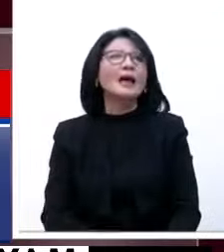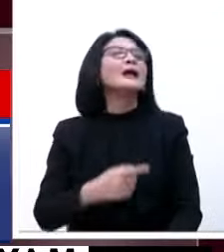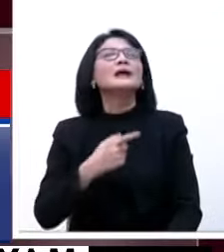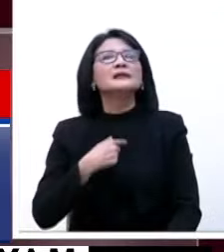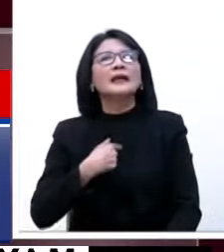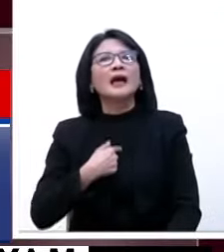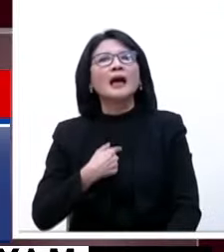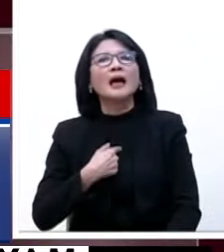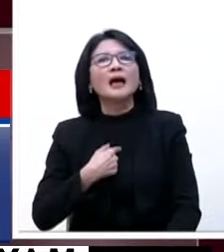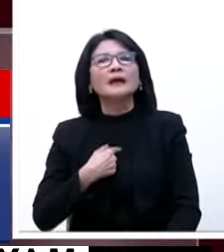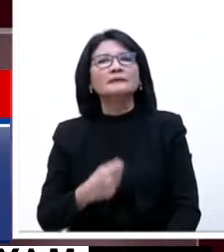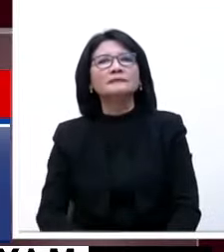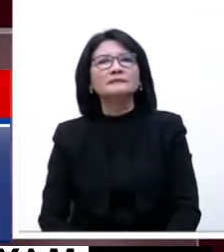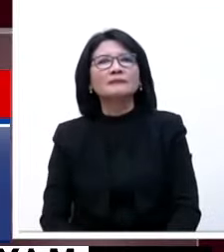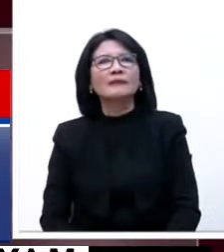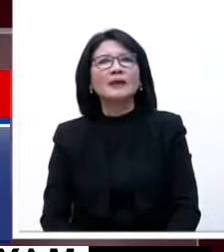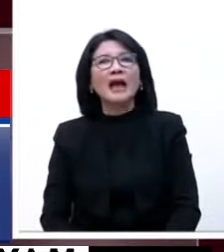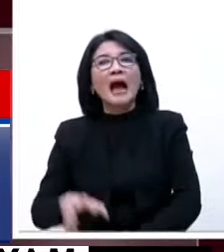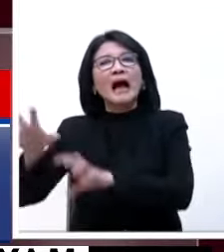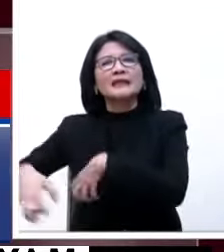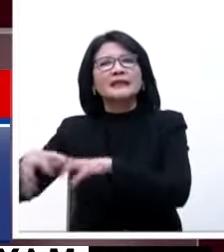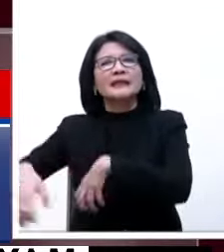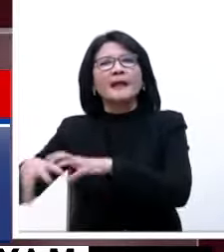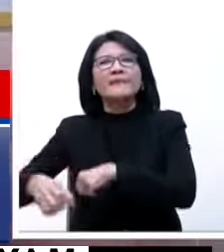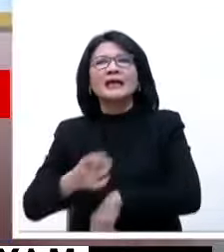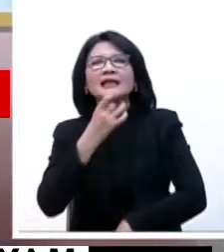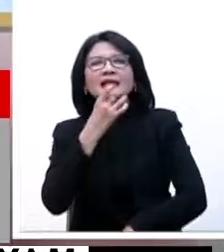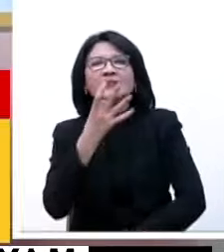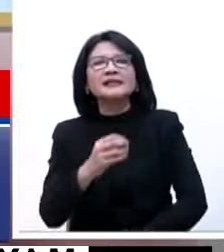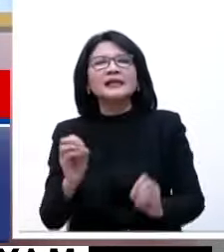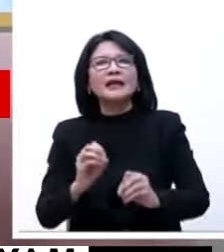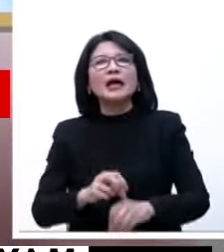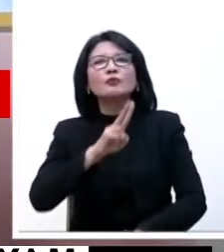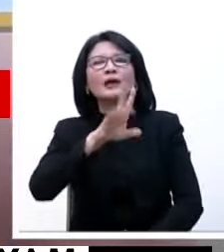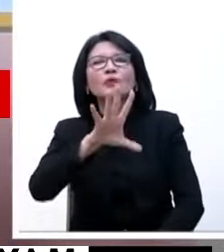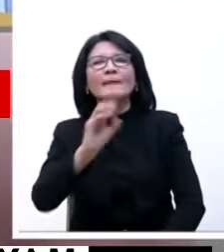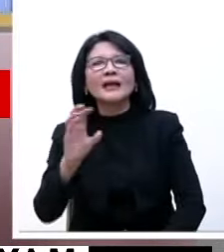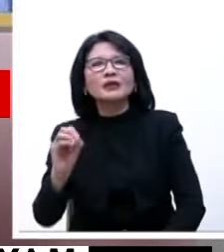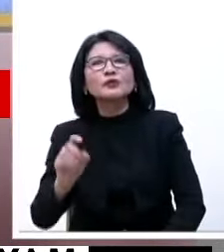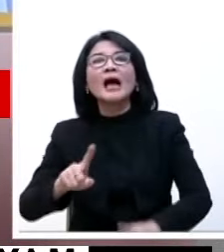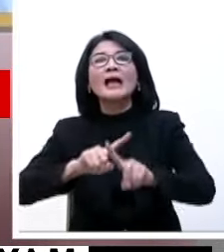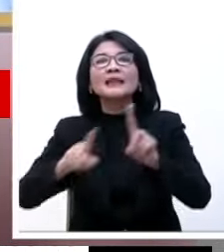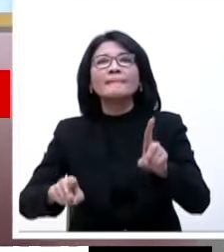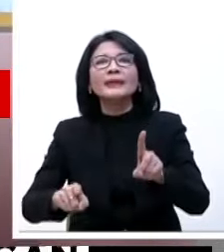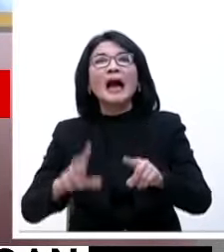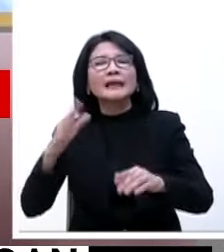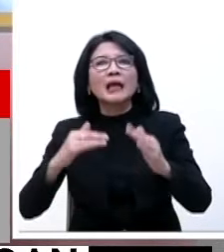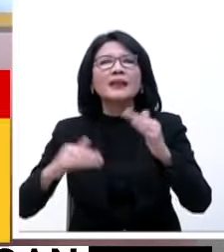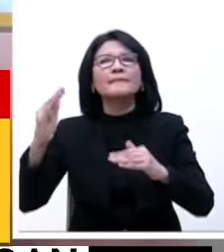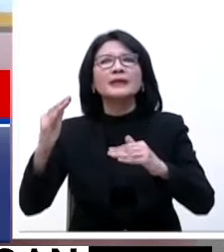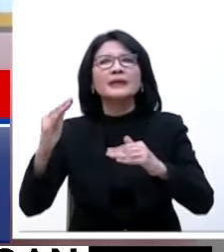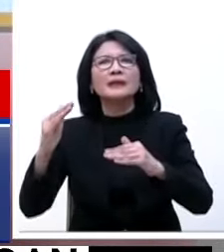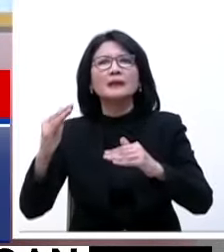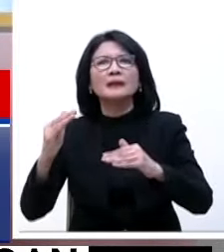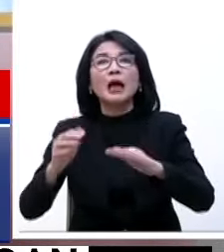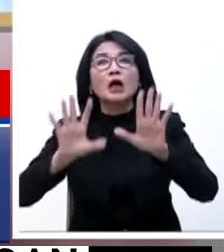mencatat juga tambang ilegal sebanyak 2.500 tapi juga ada yang lebih dari itu